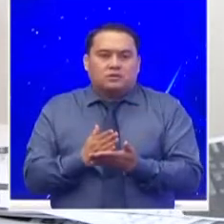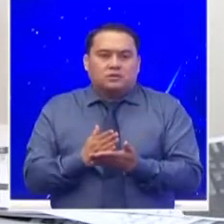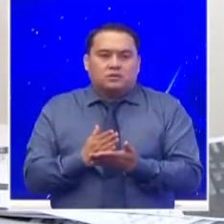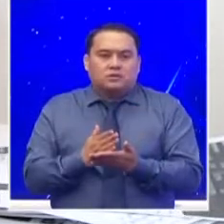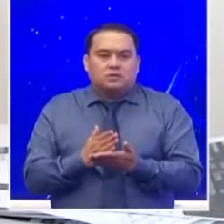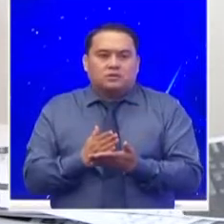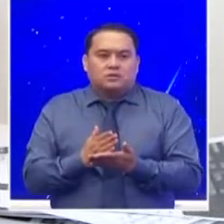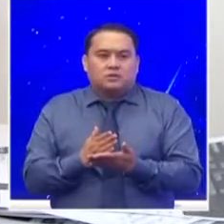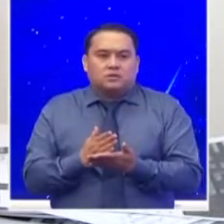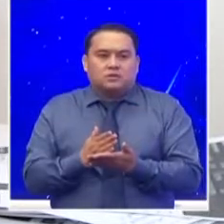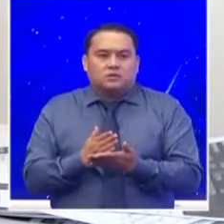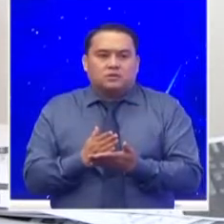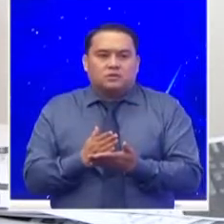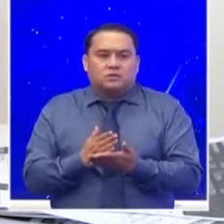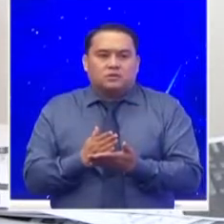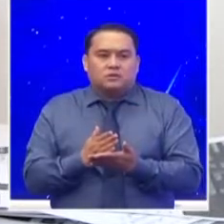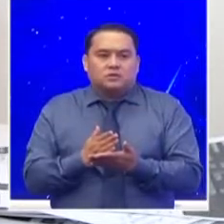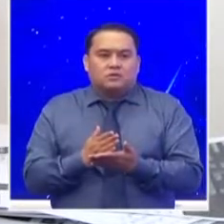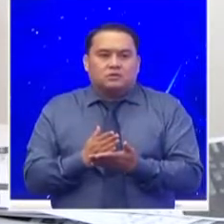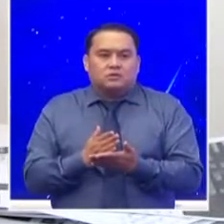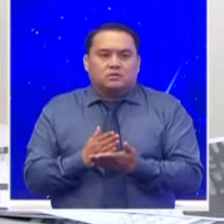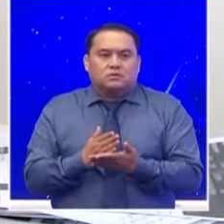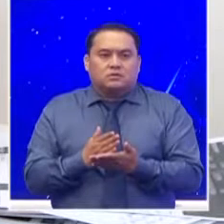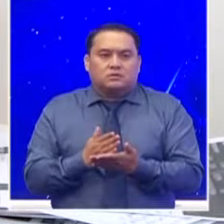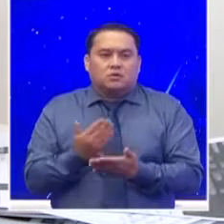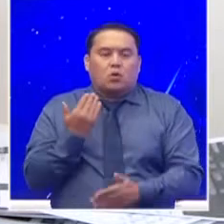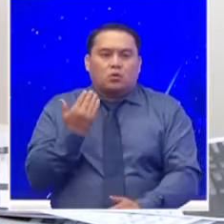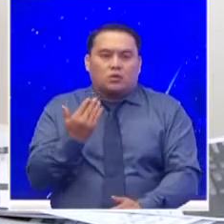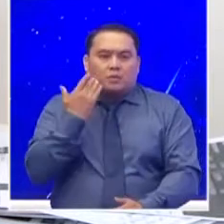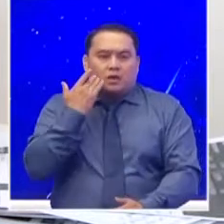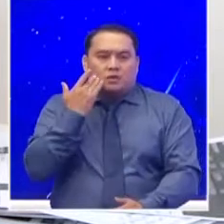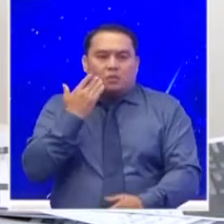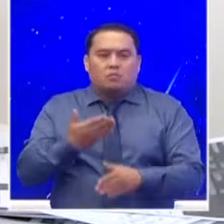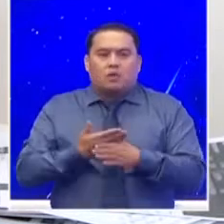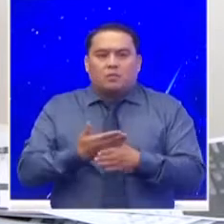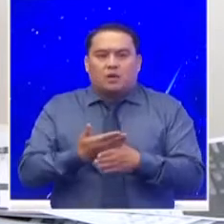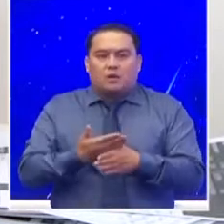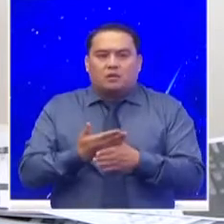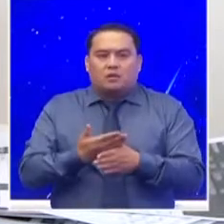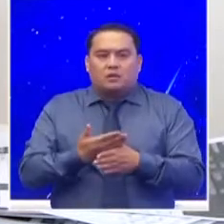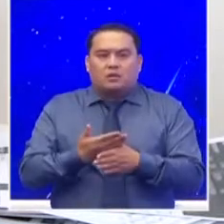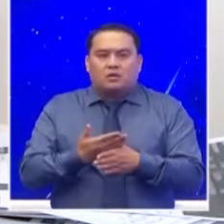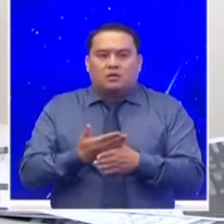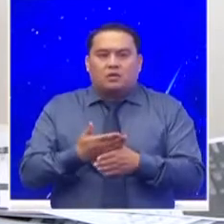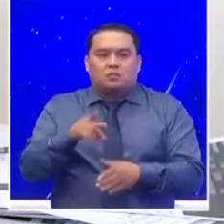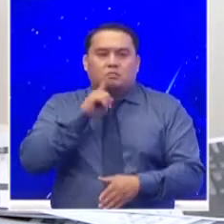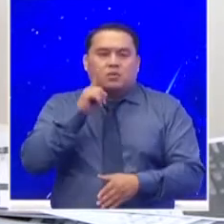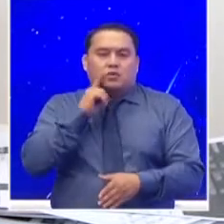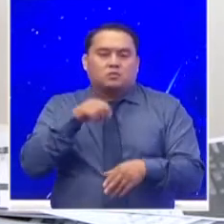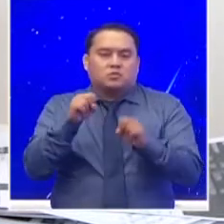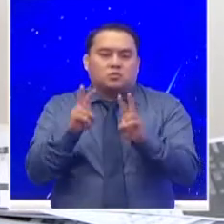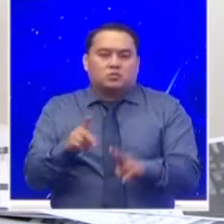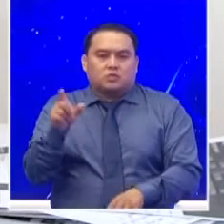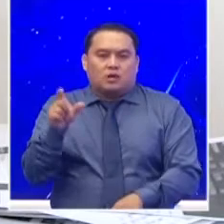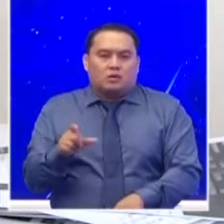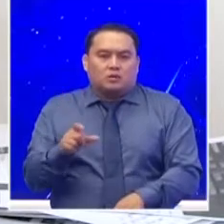здесь их, его называют Бергага, он постоянно помогает молодым специалистам, никогда